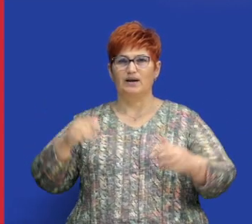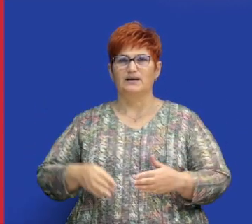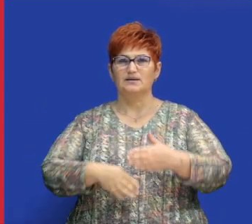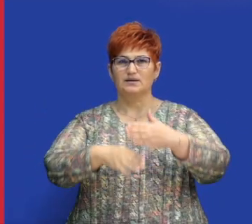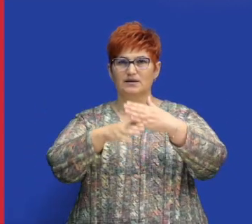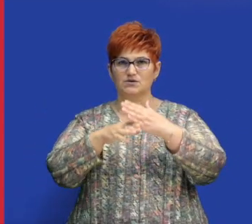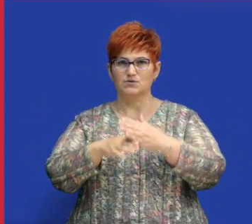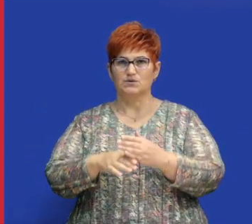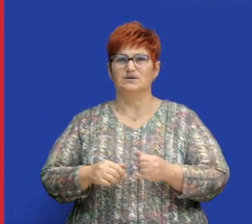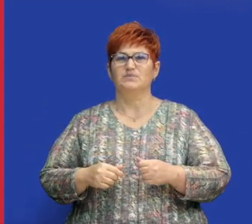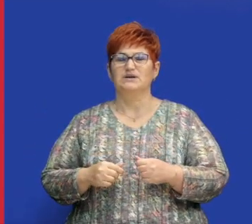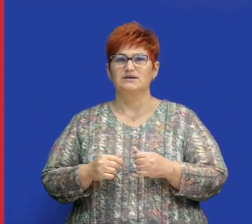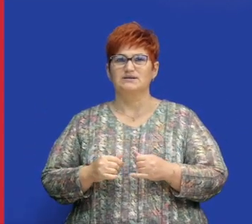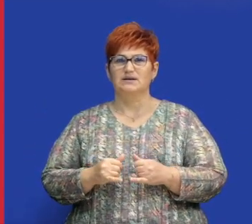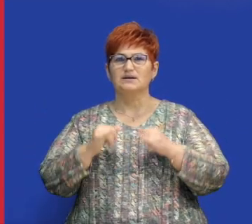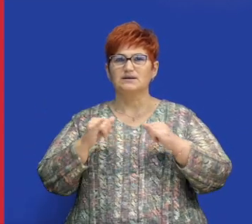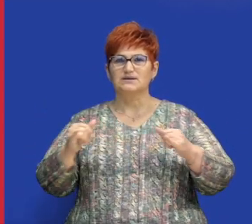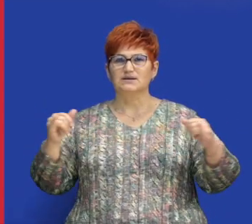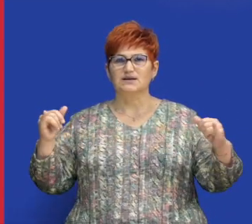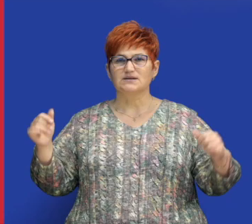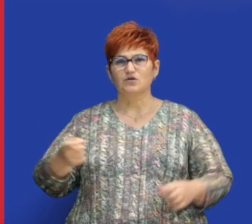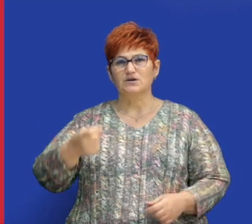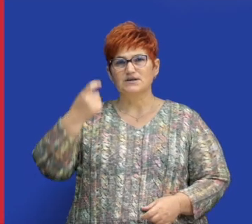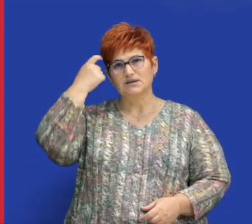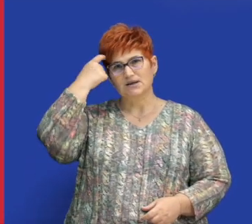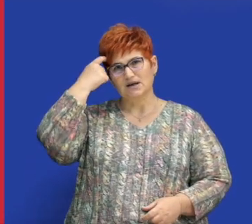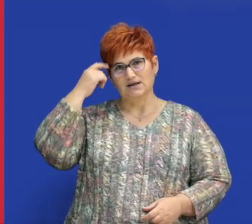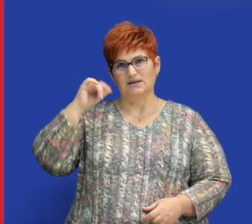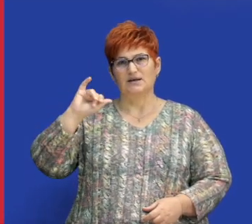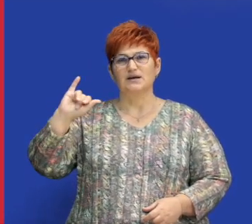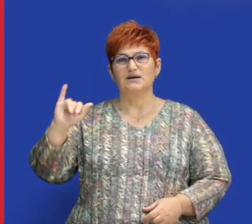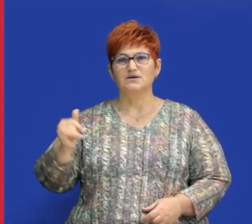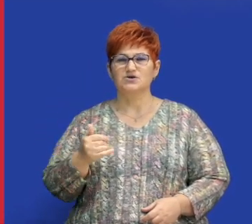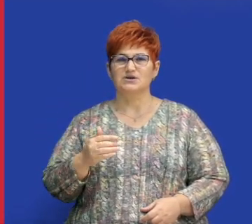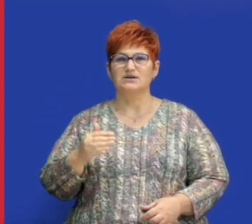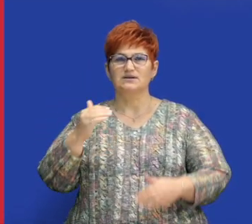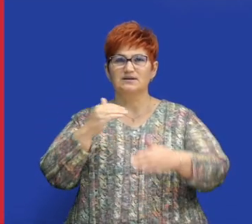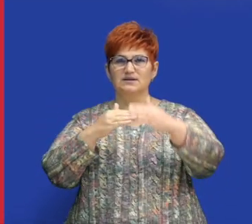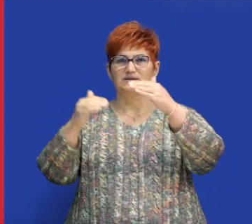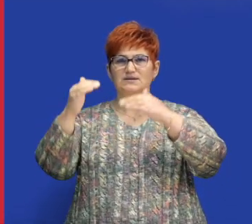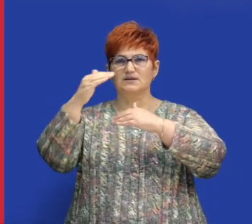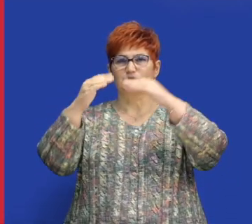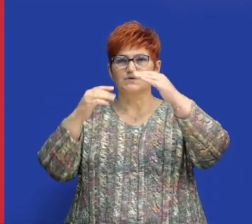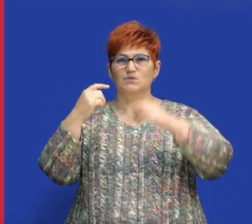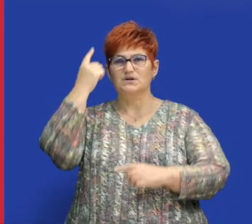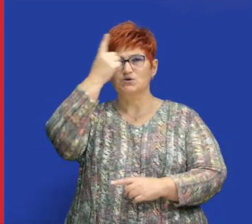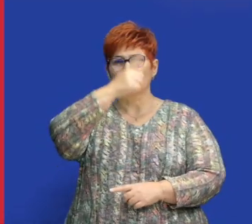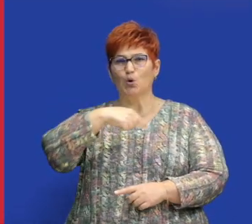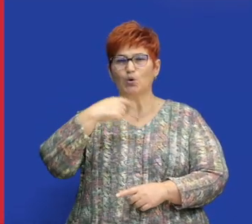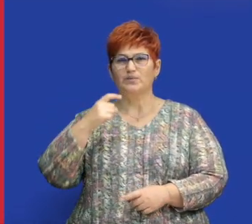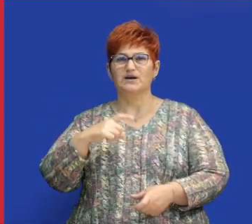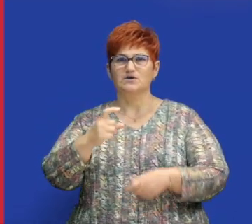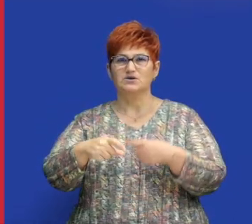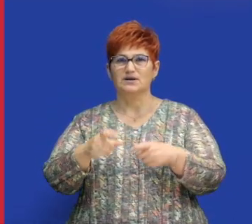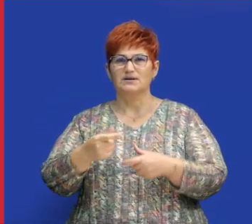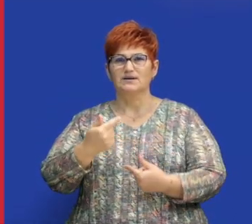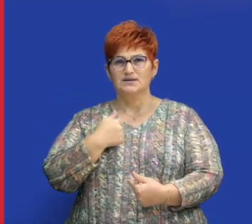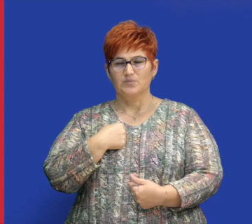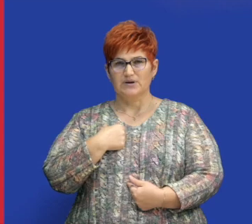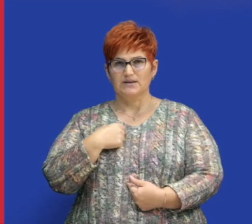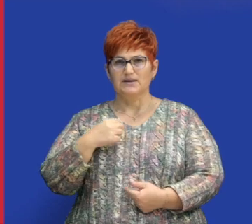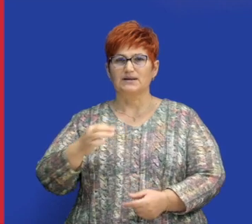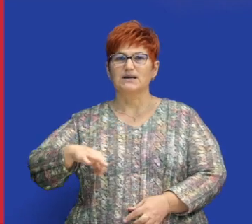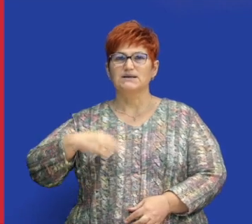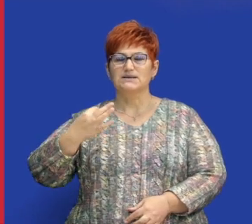késő délután nyitnak, és éjfélig, sőt utána is nyitva vannak. Egy vacsora meghívás szólhat este 10 órára